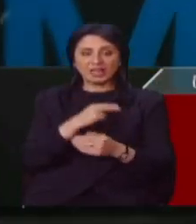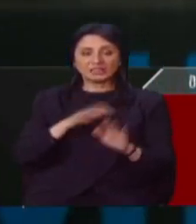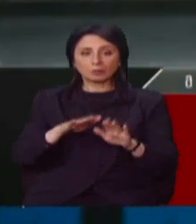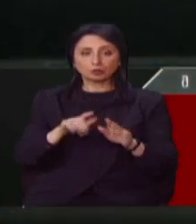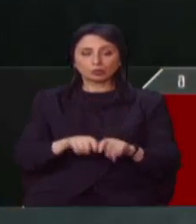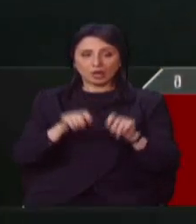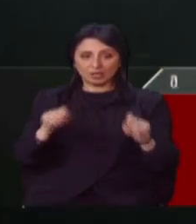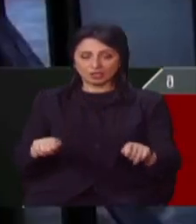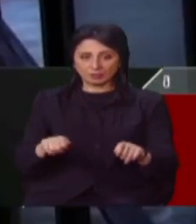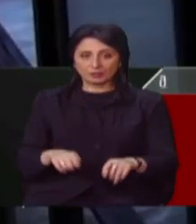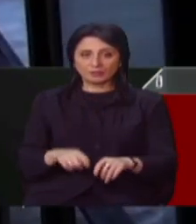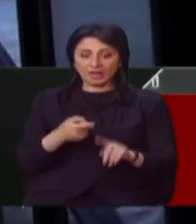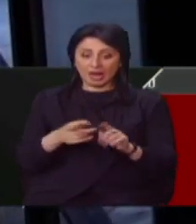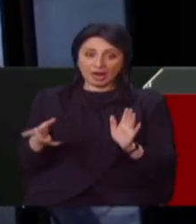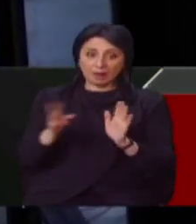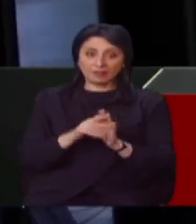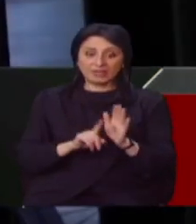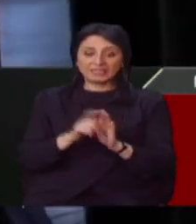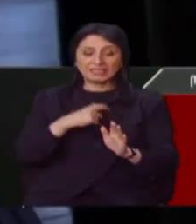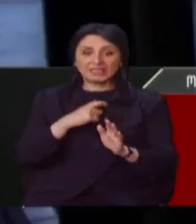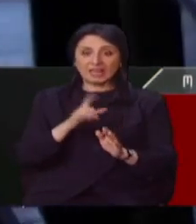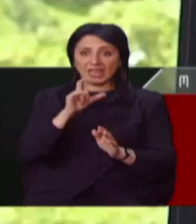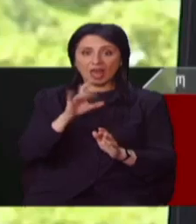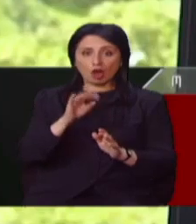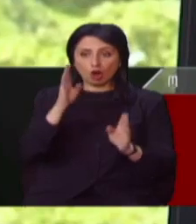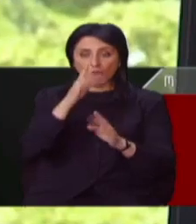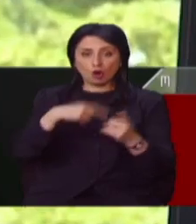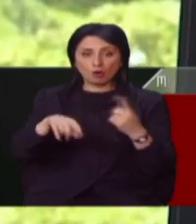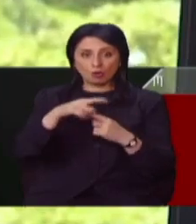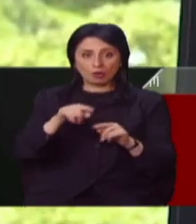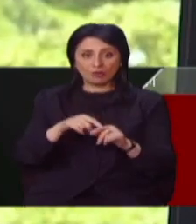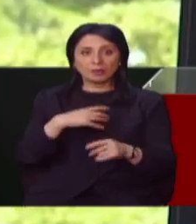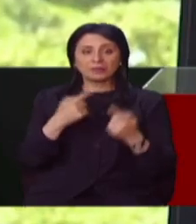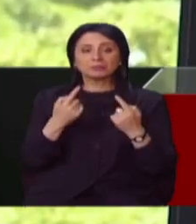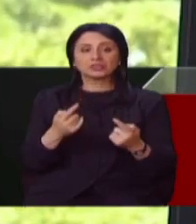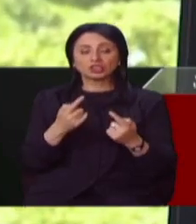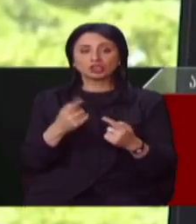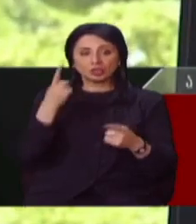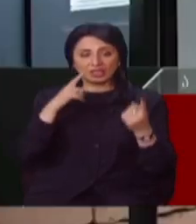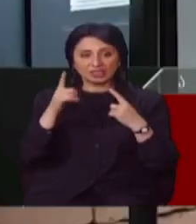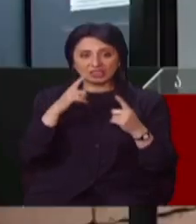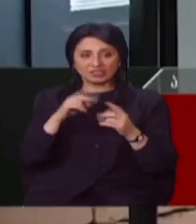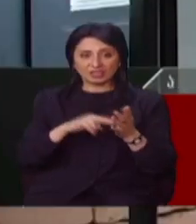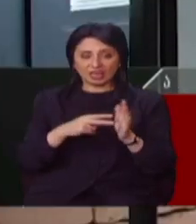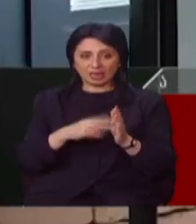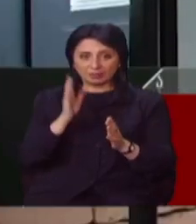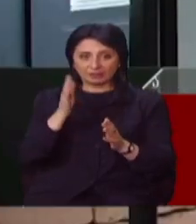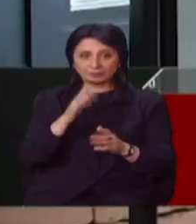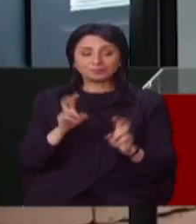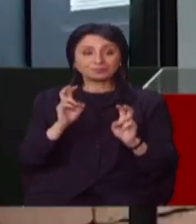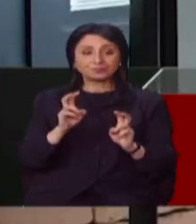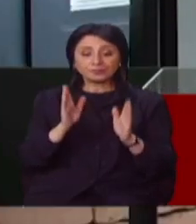სამუშაო ადგილი შექმნეს. ამასთან სტარტაპ ეკოსისტემის განვითარების მიზნით მნიშვნელოვანი ინიციატივაა დაგეგმილი.